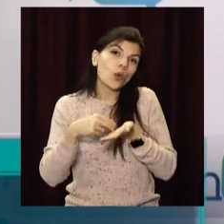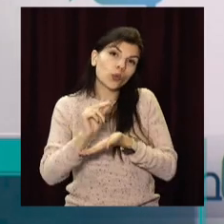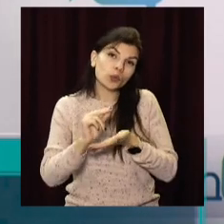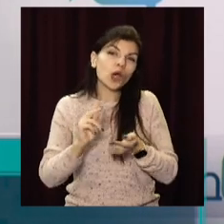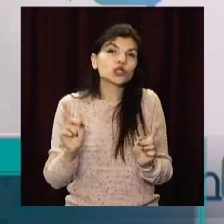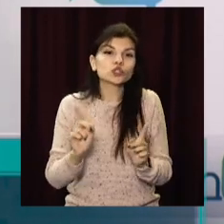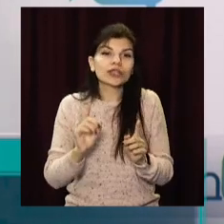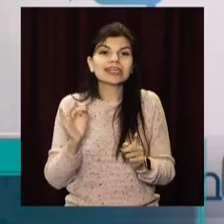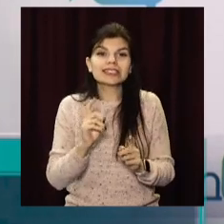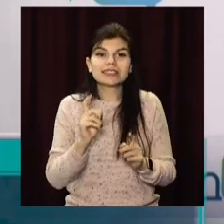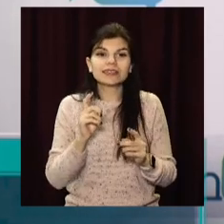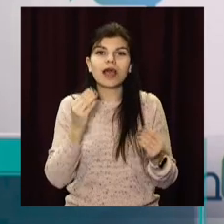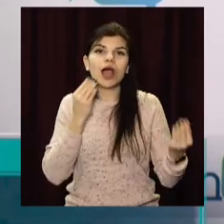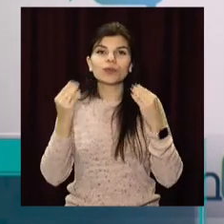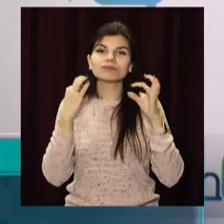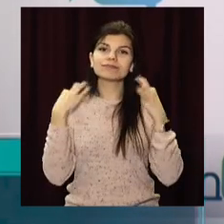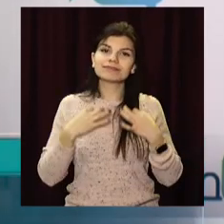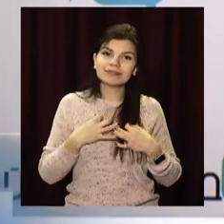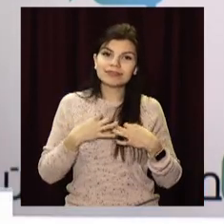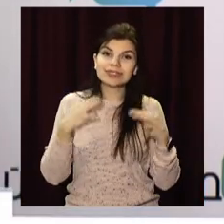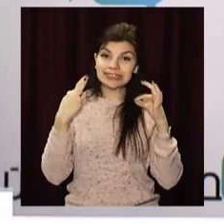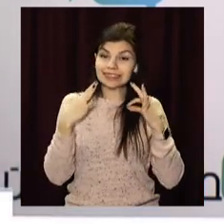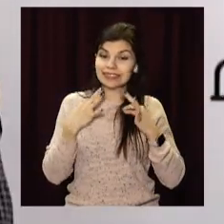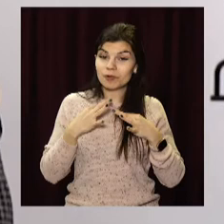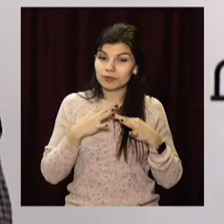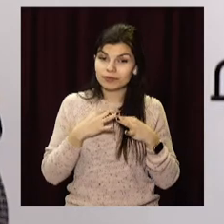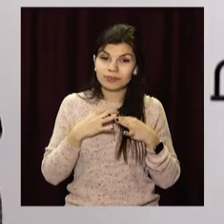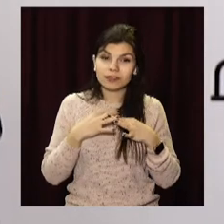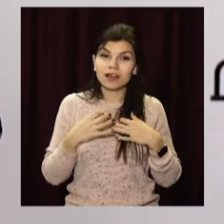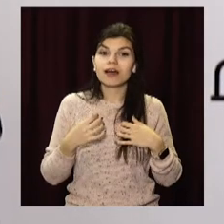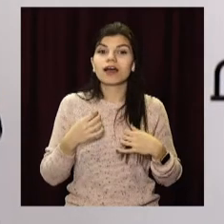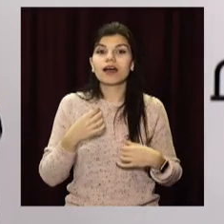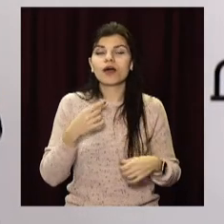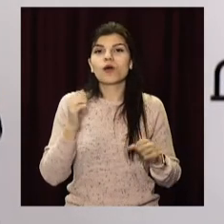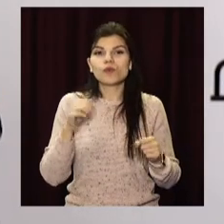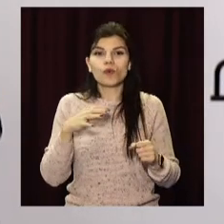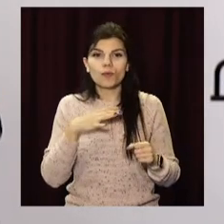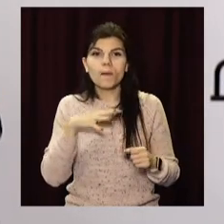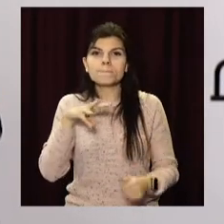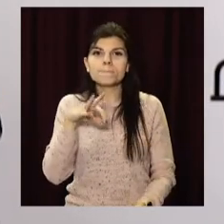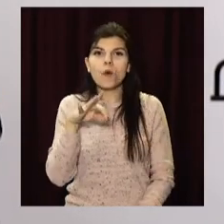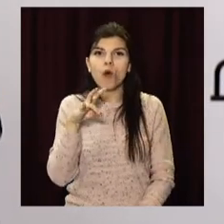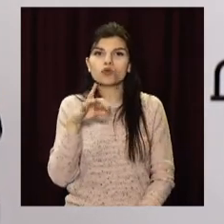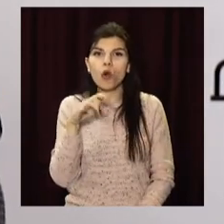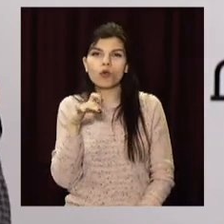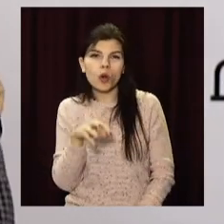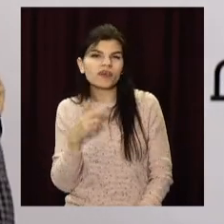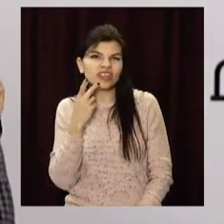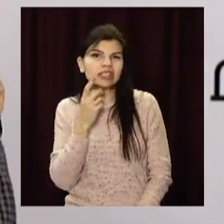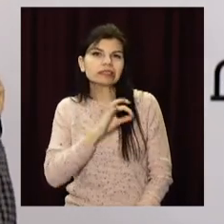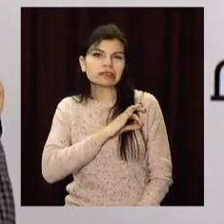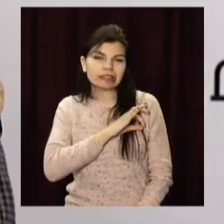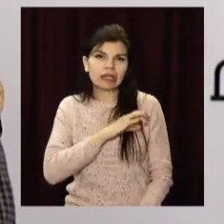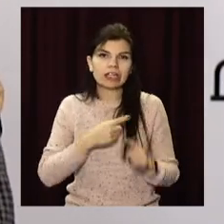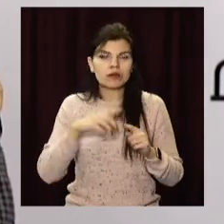прикупить что-то из аксессуаров в виде цепи. Наверное, монохромность. Монохромность – это всегда стильно, это